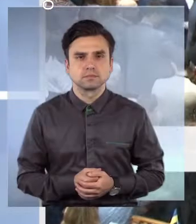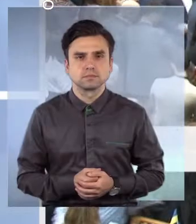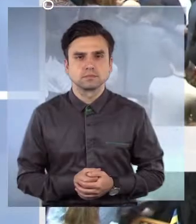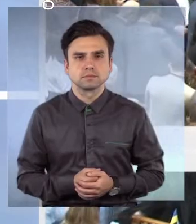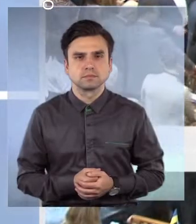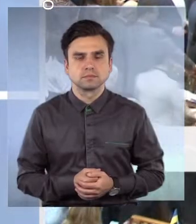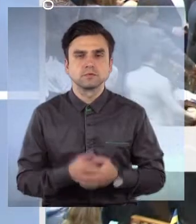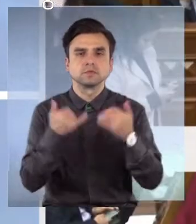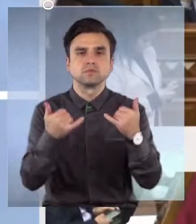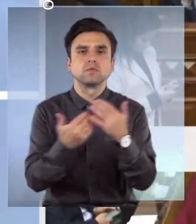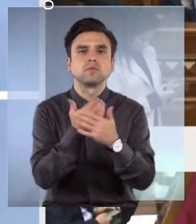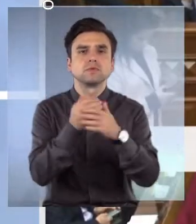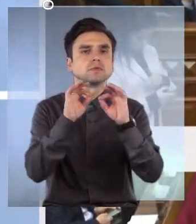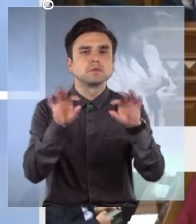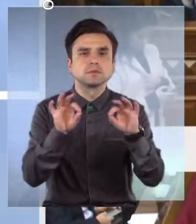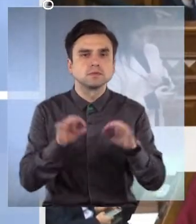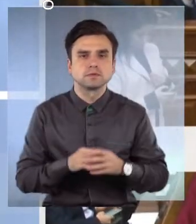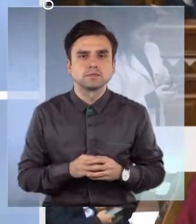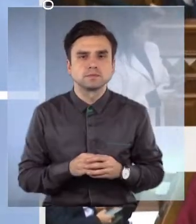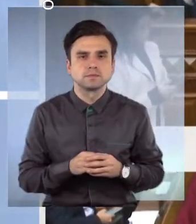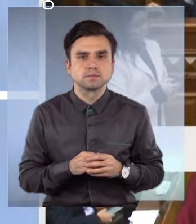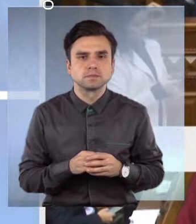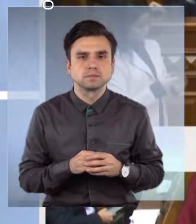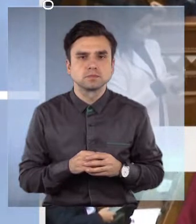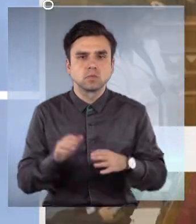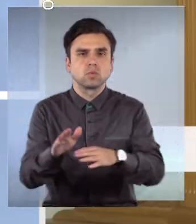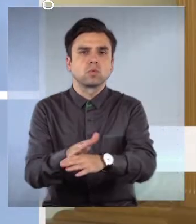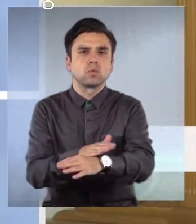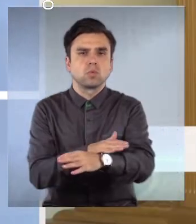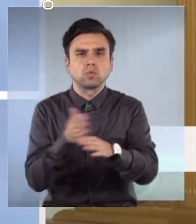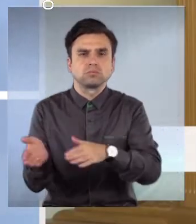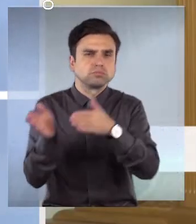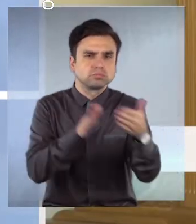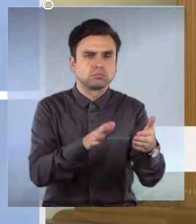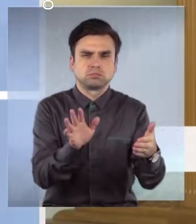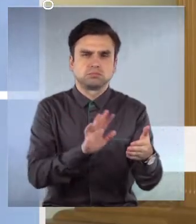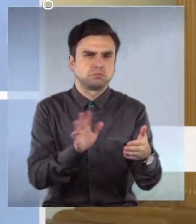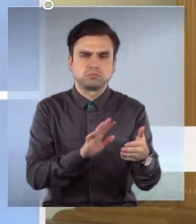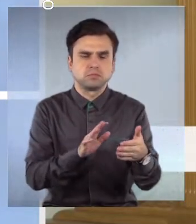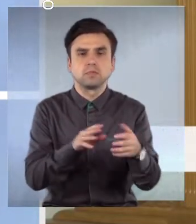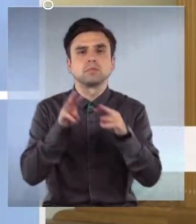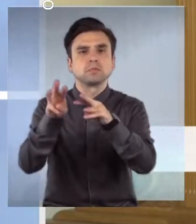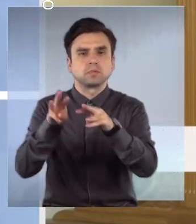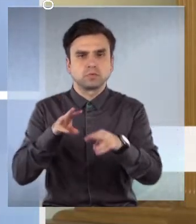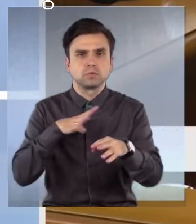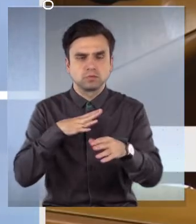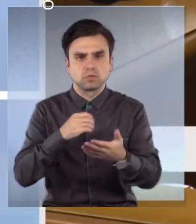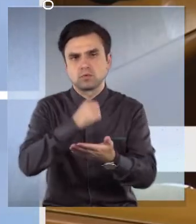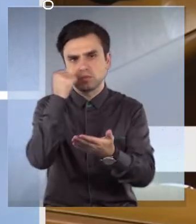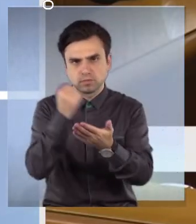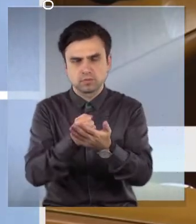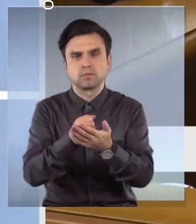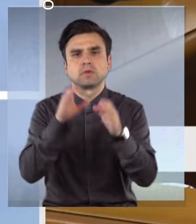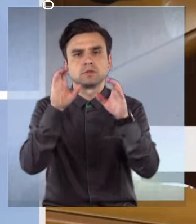Сьогодні у випуску розкажемо про таке. Надовго не відклали. Верховна Рада ухвалила законопроект про ринок землі.